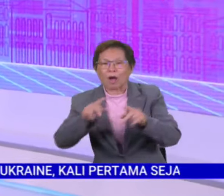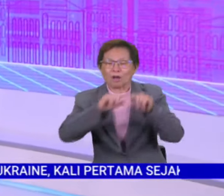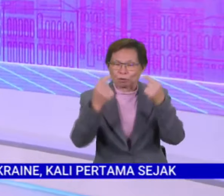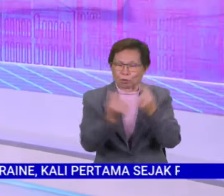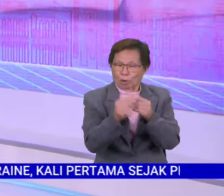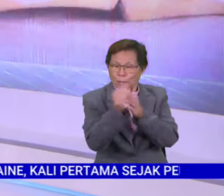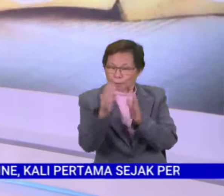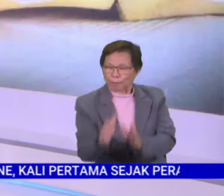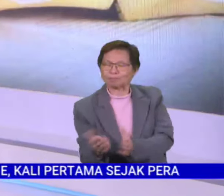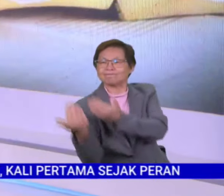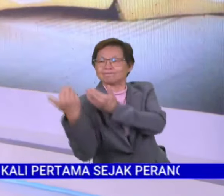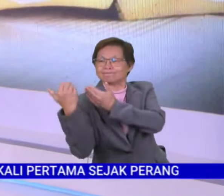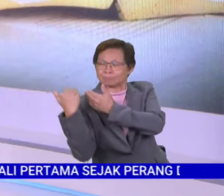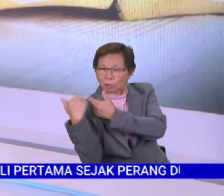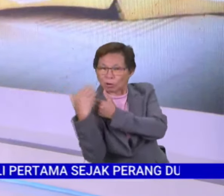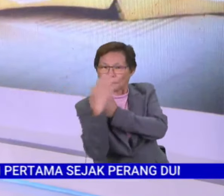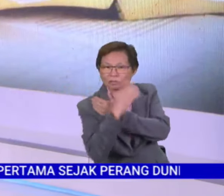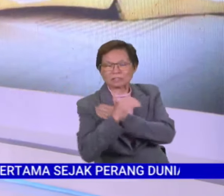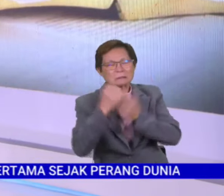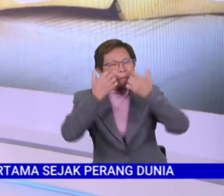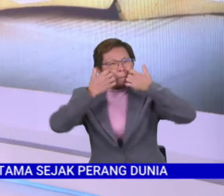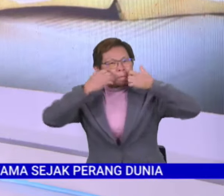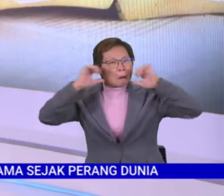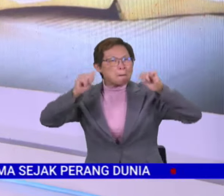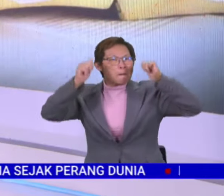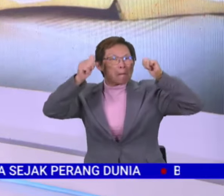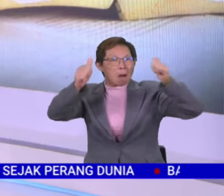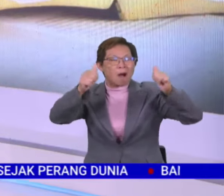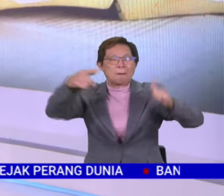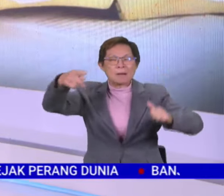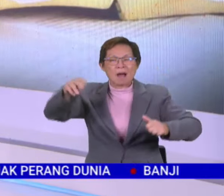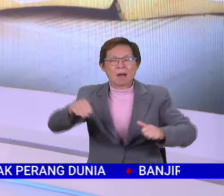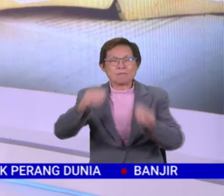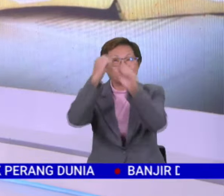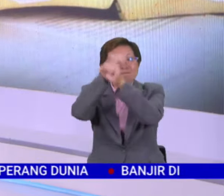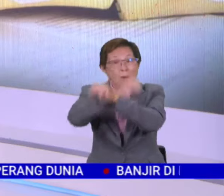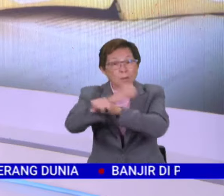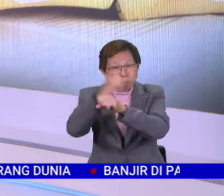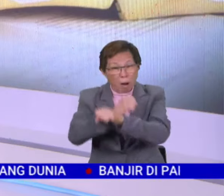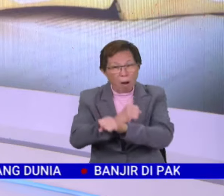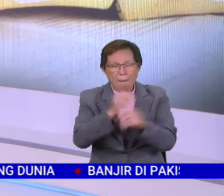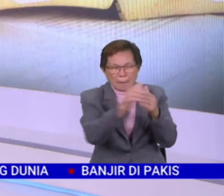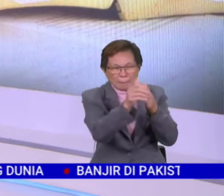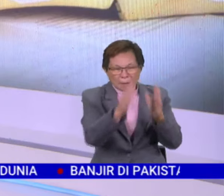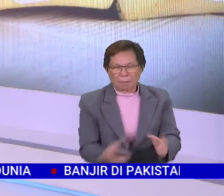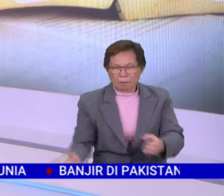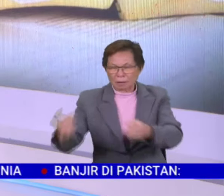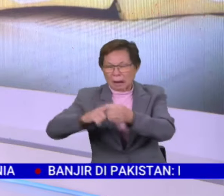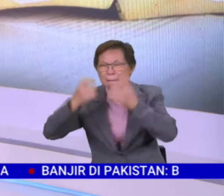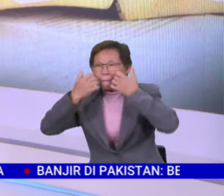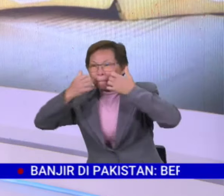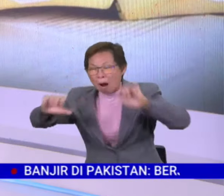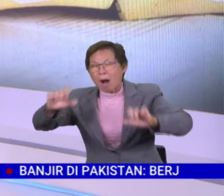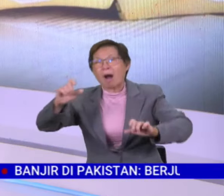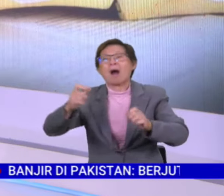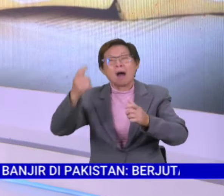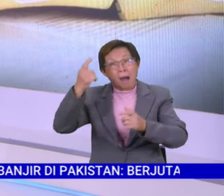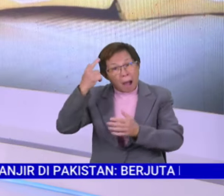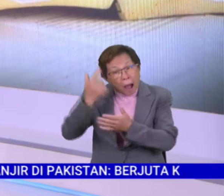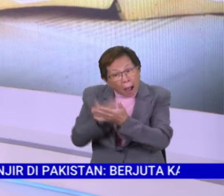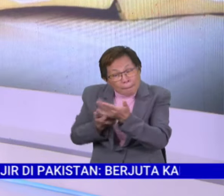pemimpin yang bertanggungjawab serta berwibawa tinggi. Tegas Perdana Menteri, cabaran pemimpin kini berkait keupayaan memahami situasi